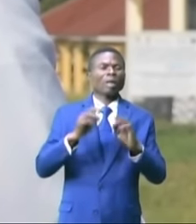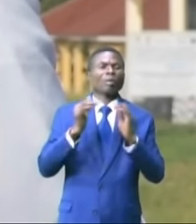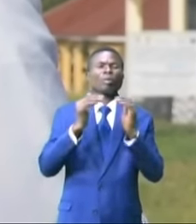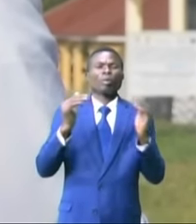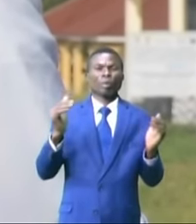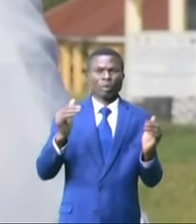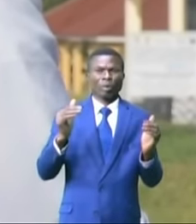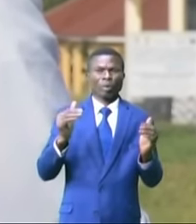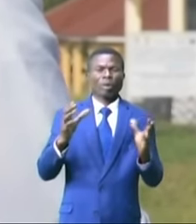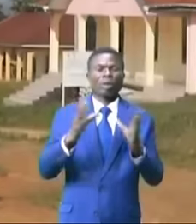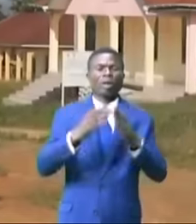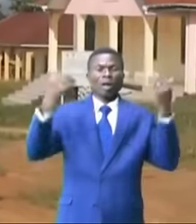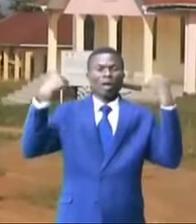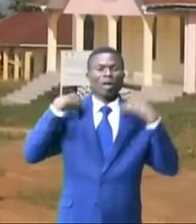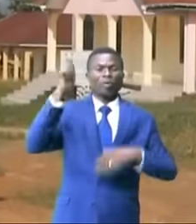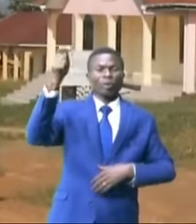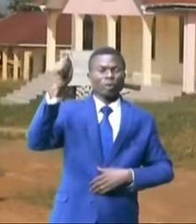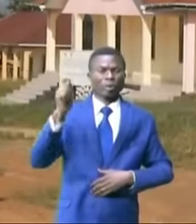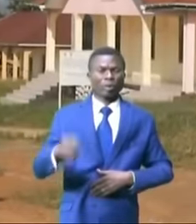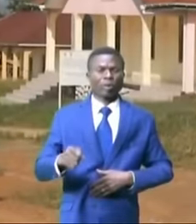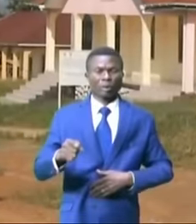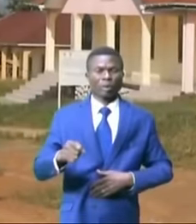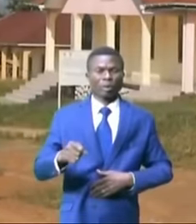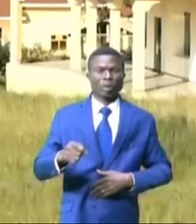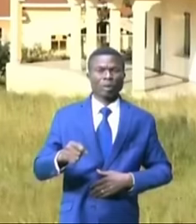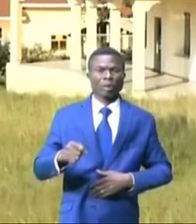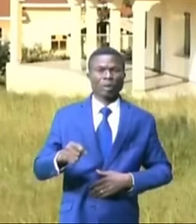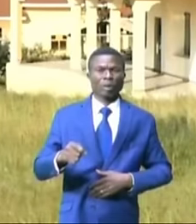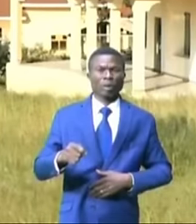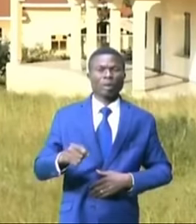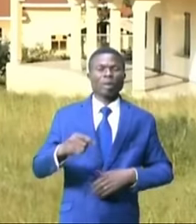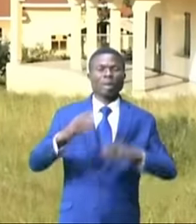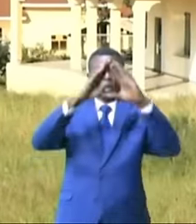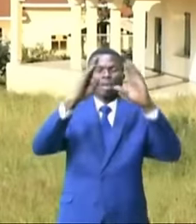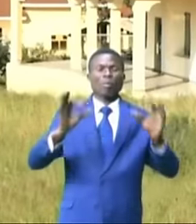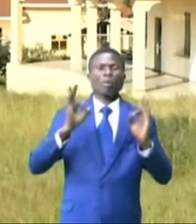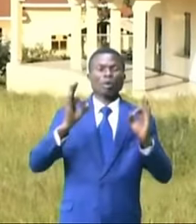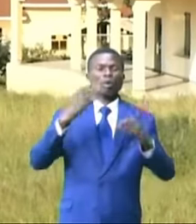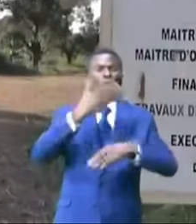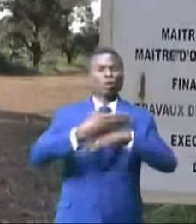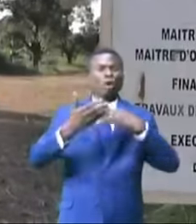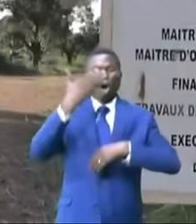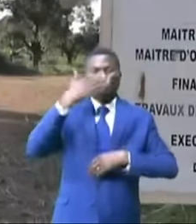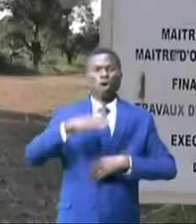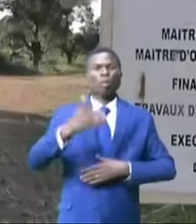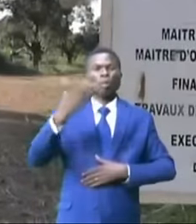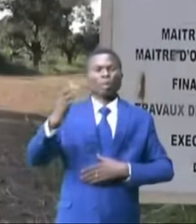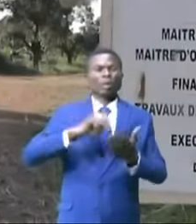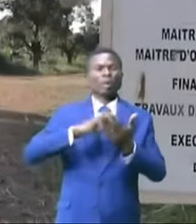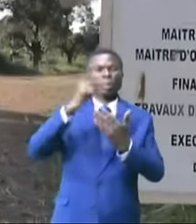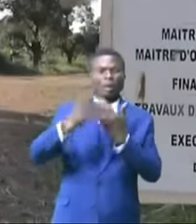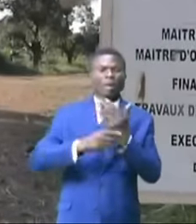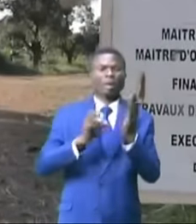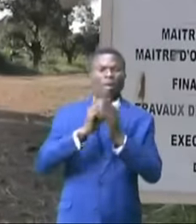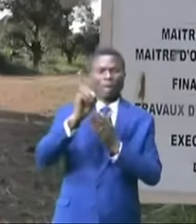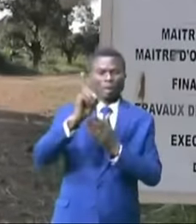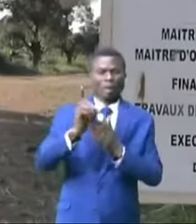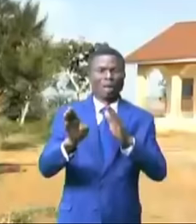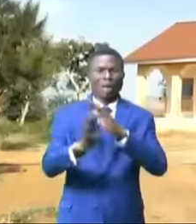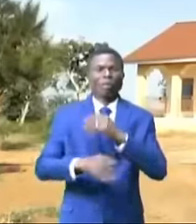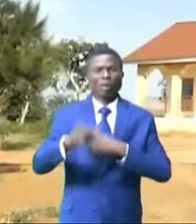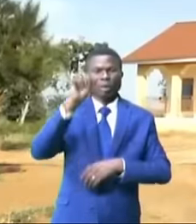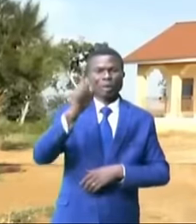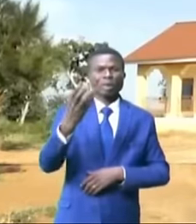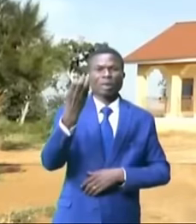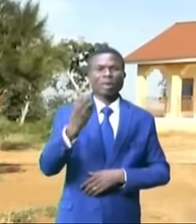avec l'autorité militaire. Des maisons modernes construites, des hôpitaux dans le cadre du programme de développement à la base de